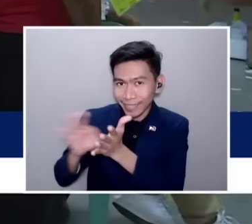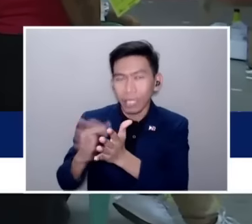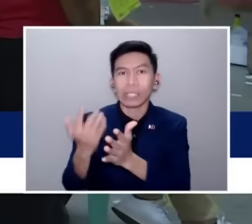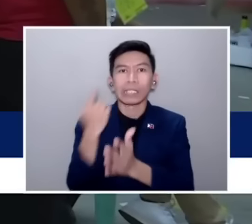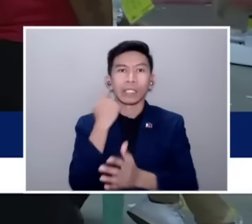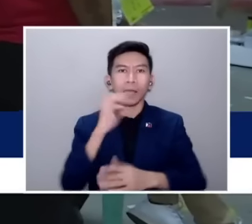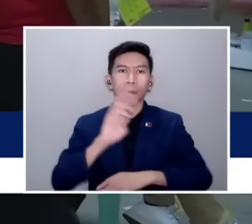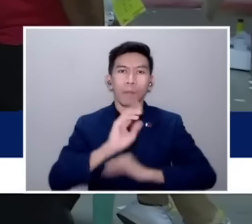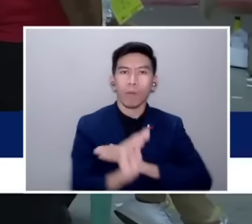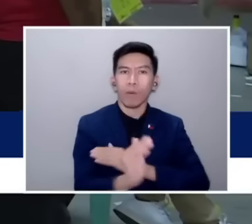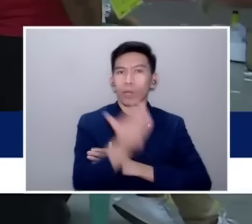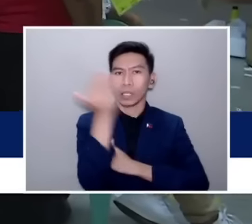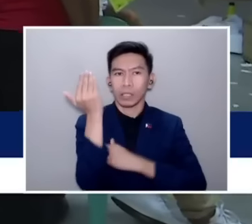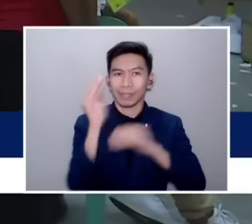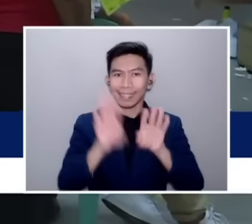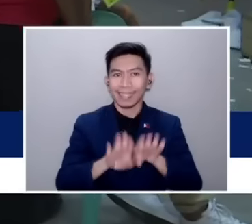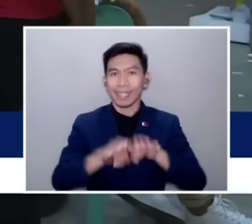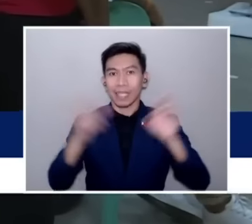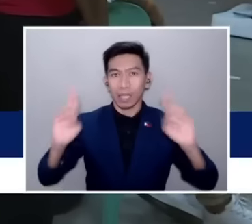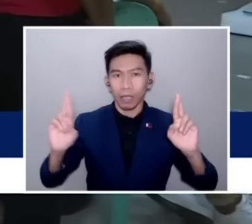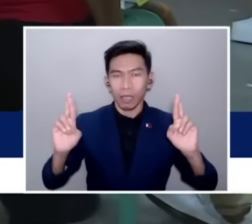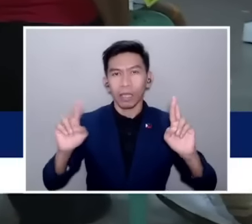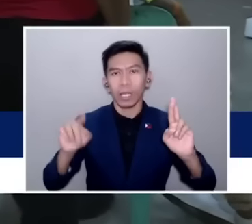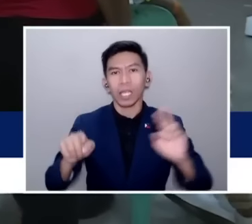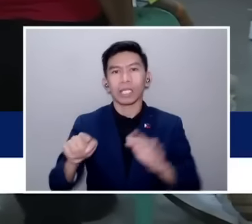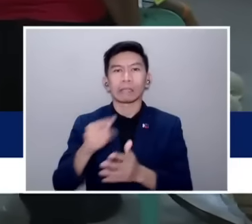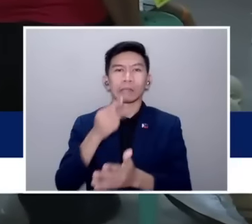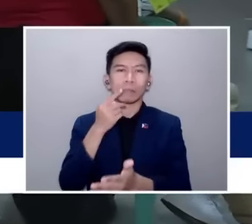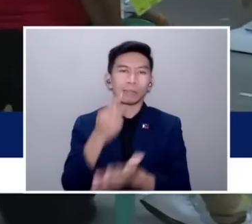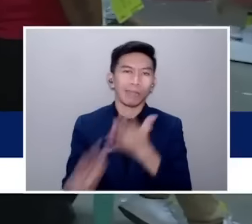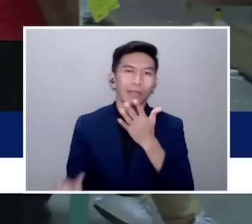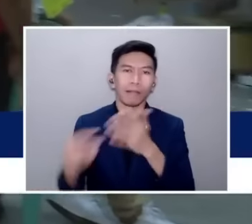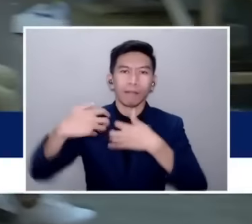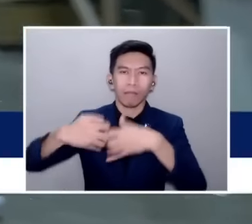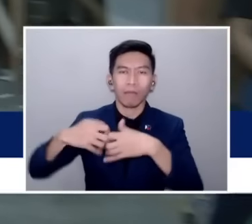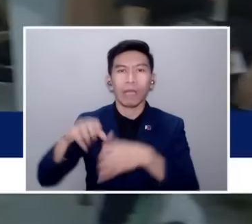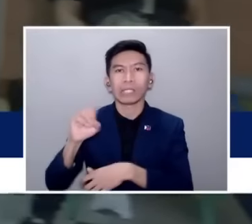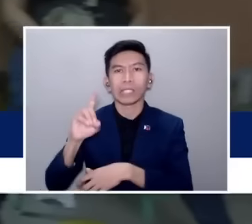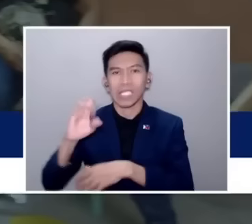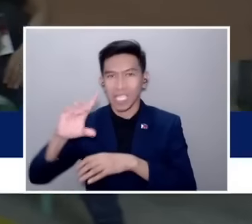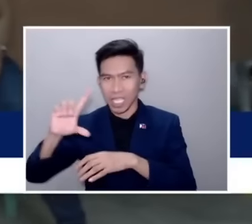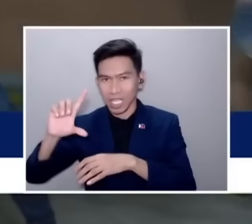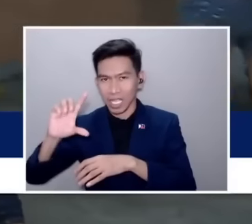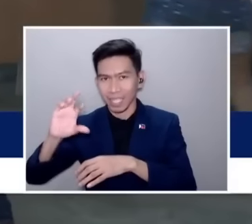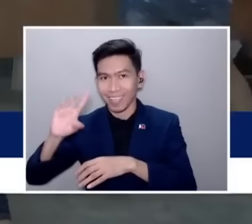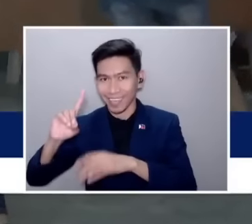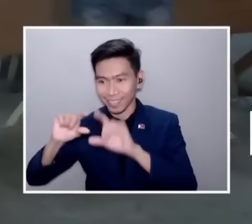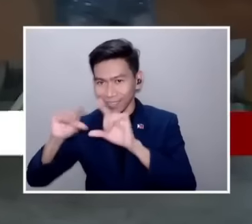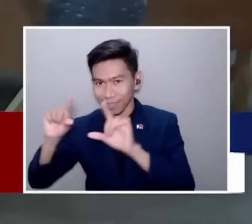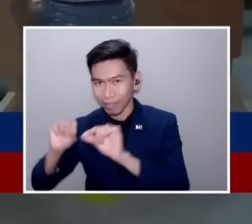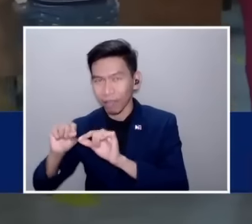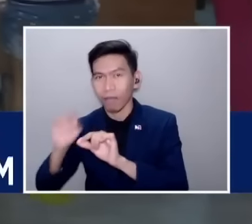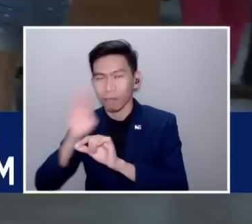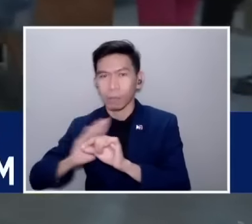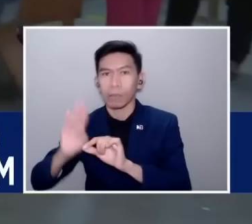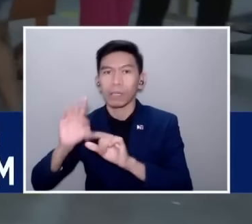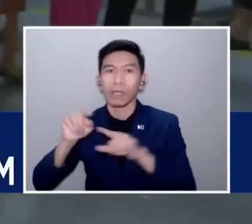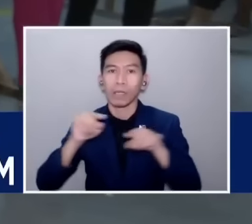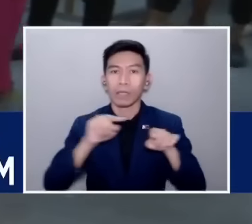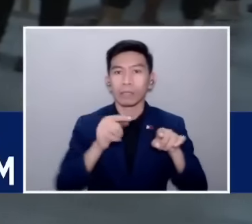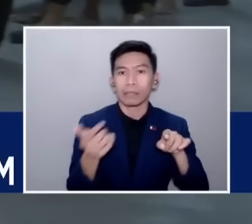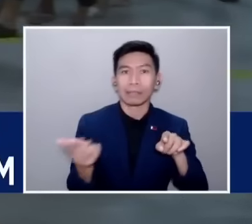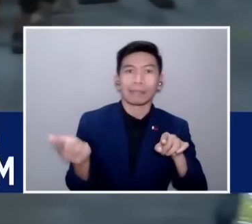ng umaga, hindi na gumana. SD card ang problema noon. Tapos bandang hapon, ito nga, kasama yung VCM na ito